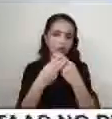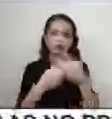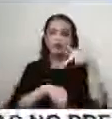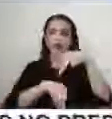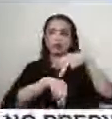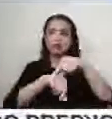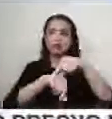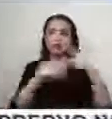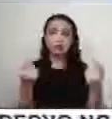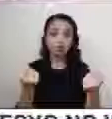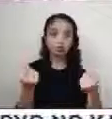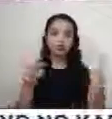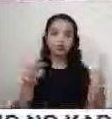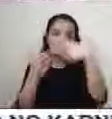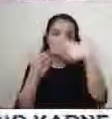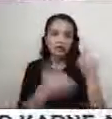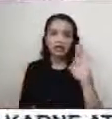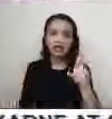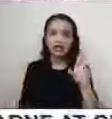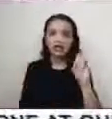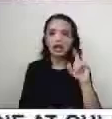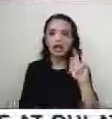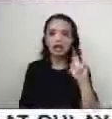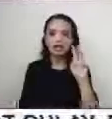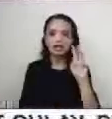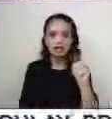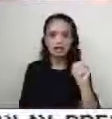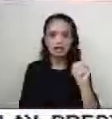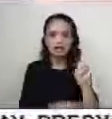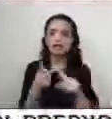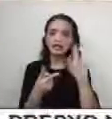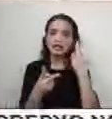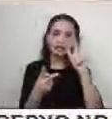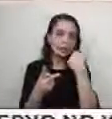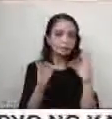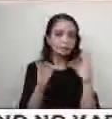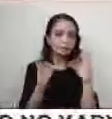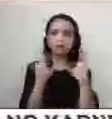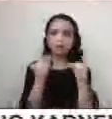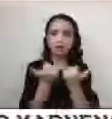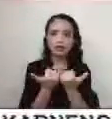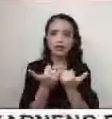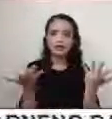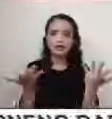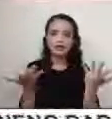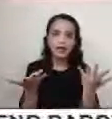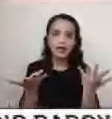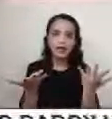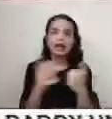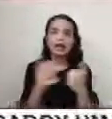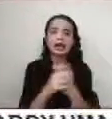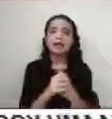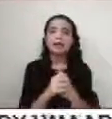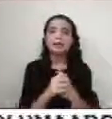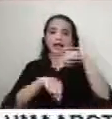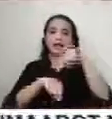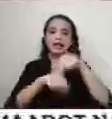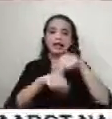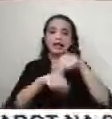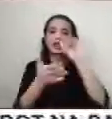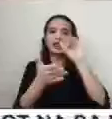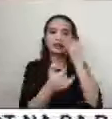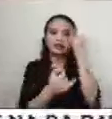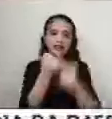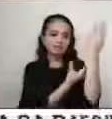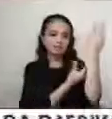ng Department of Agriculture na mapababa ang presyo ng ilang bilihin katulad po ng pag-angkat ng baboy mula sa Visayas at Mindanao na